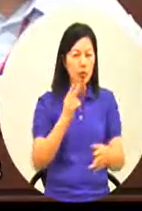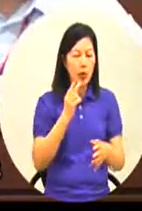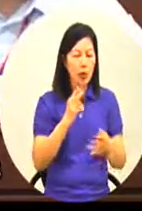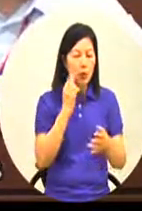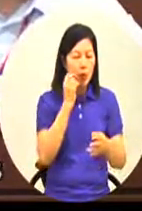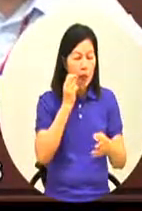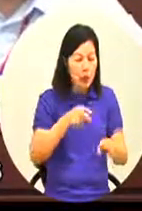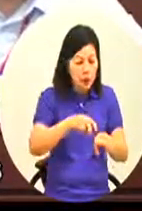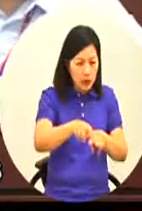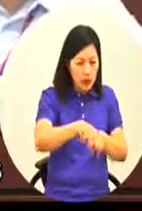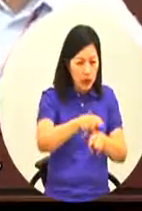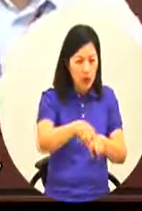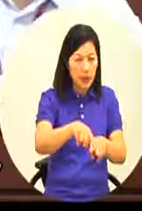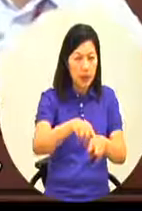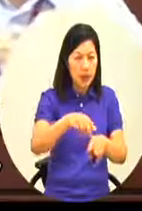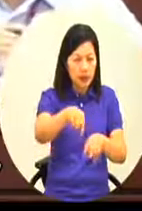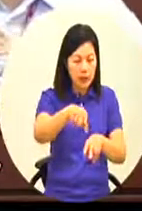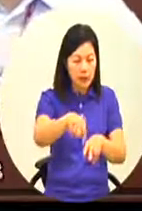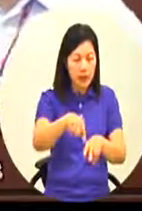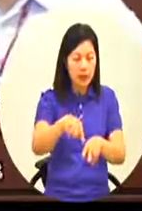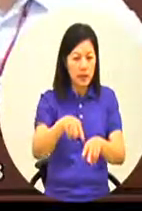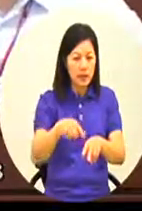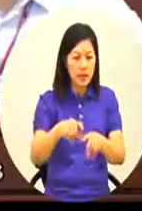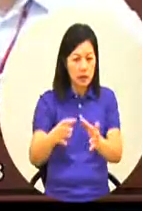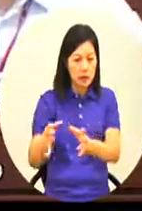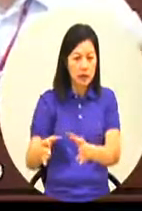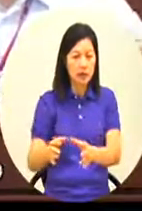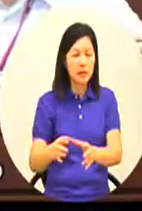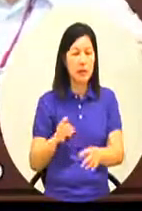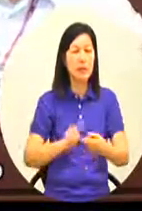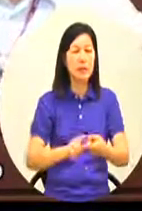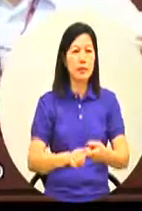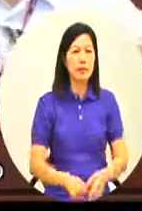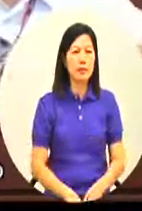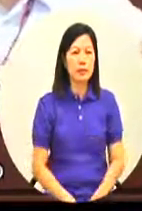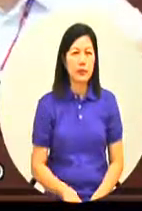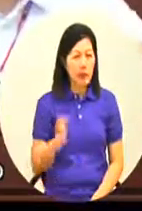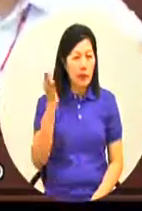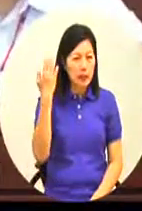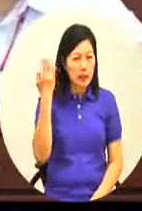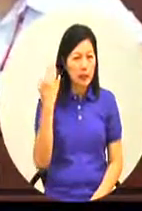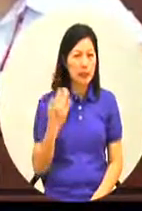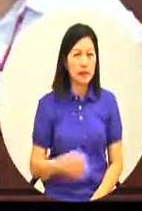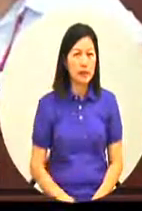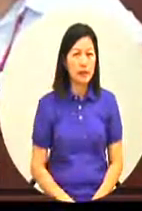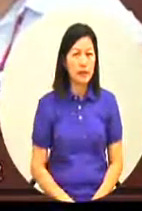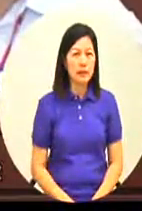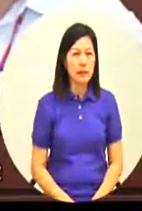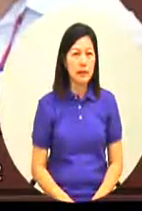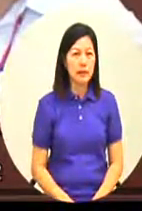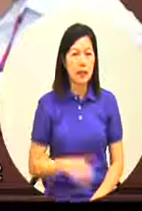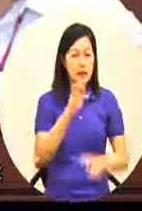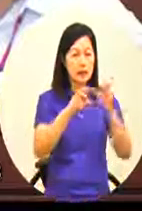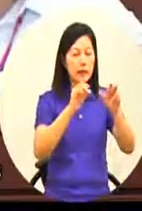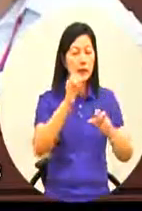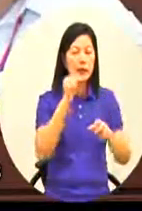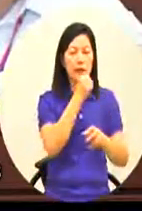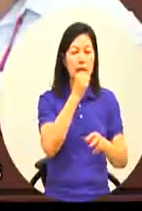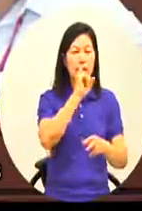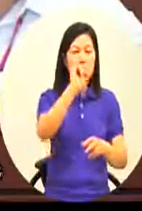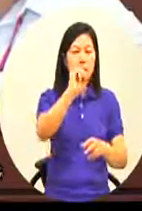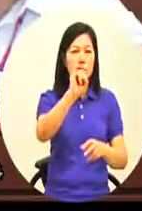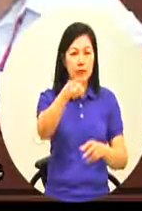生。那可是以现在状况来讲，过去曾经是有邓丽君的那个纪念馆在那里面，那